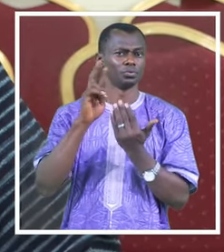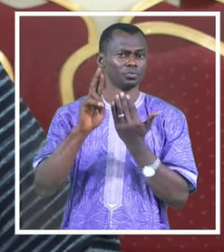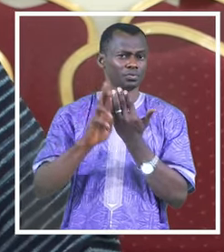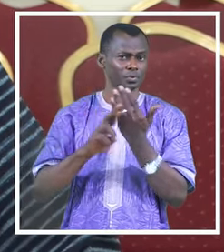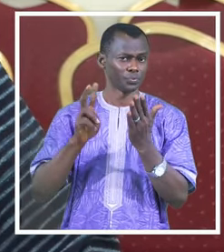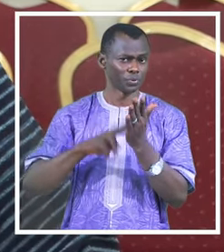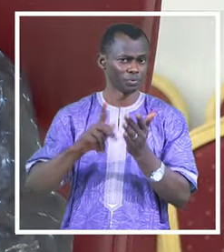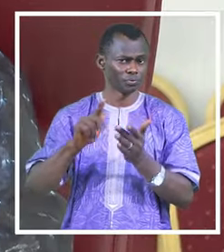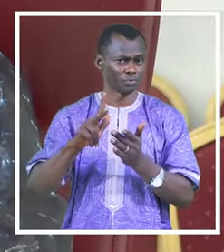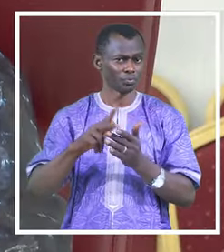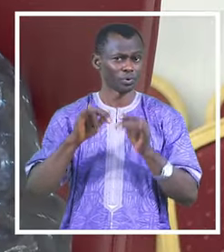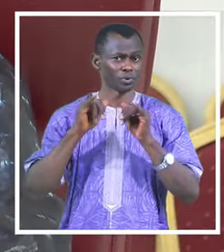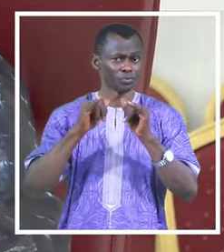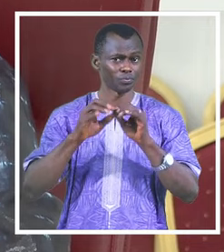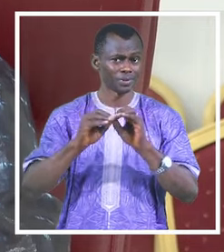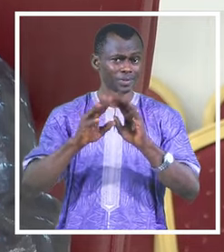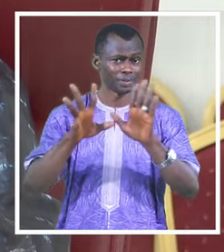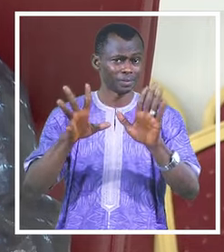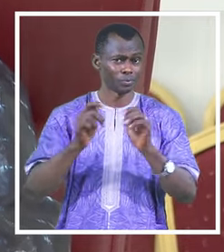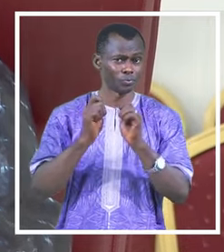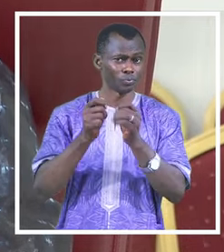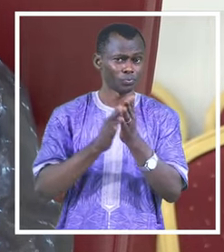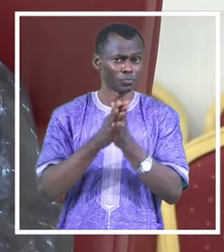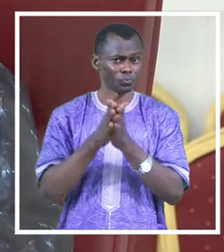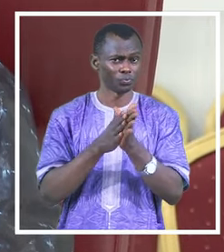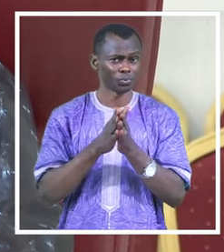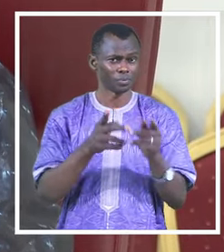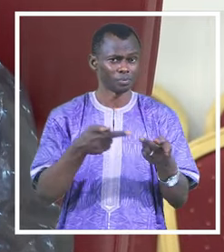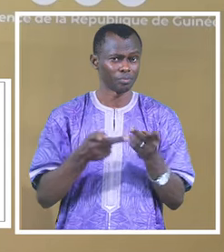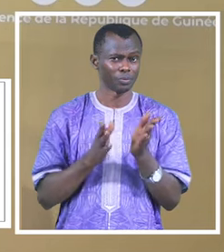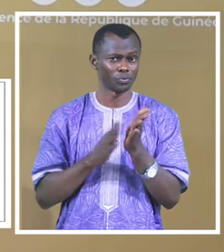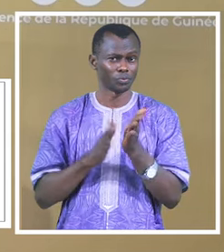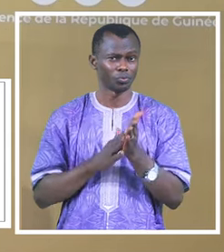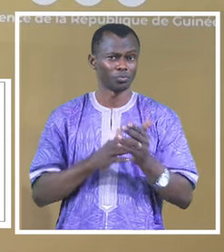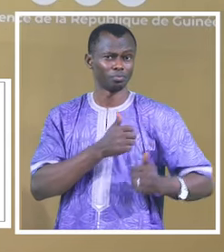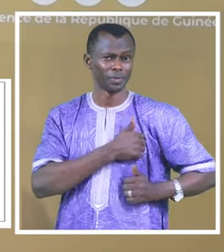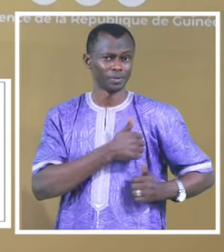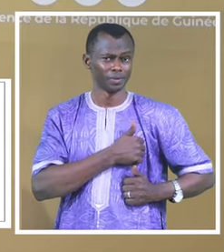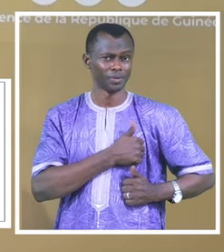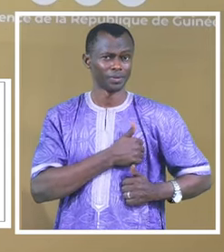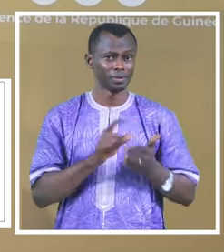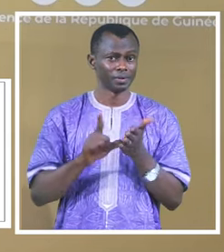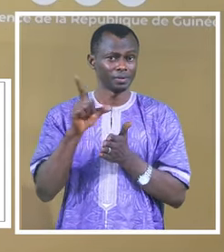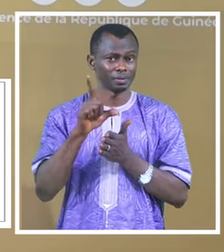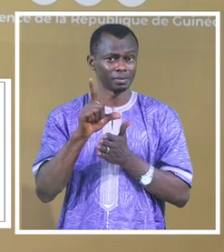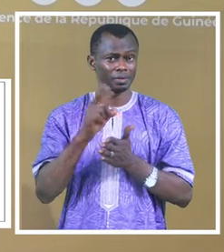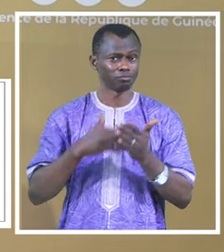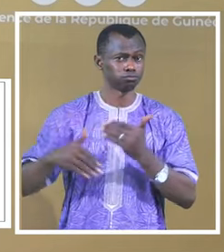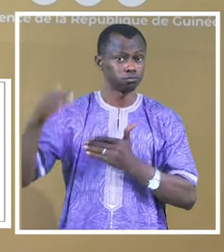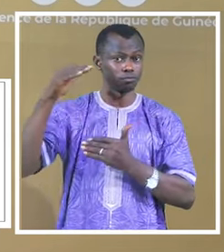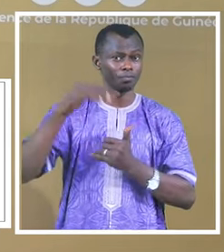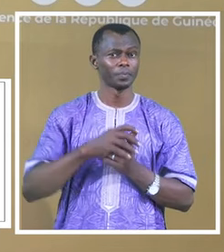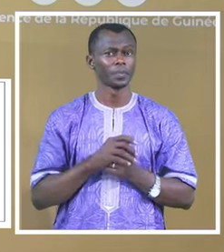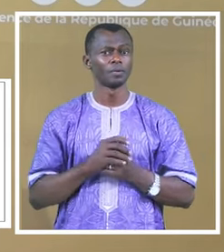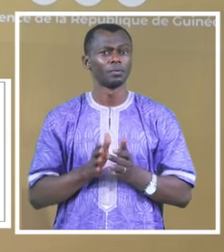de l'Enseignement préuniversitaire et au ministre d'État en charge de la Défense nationale de dire où ils en